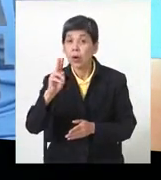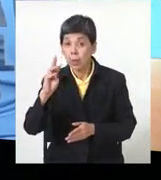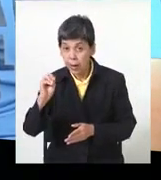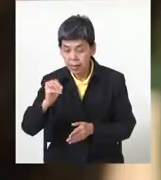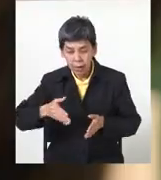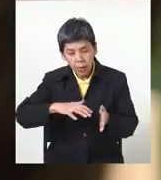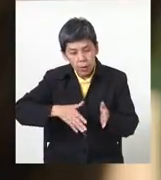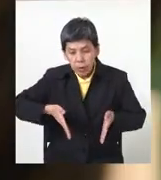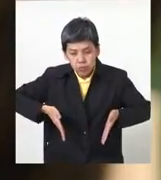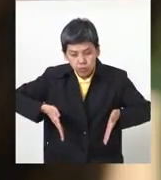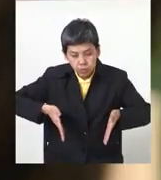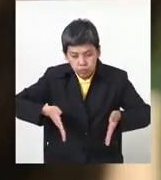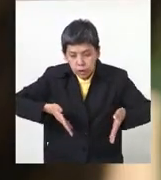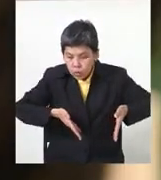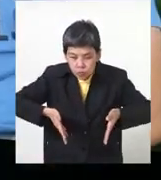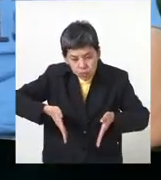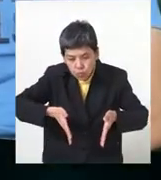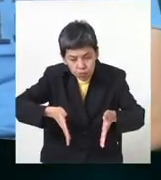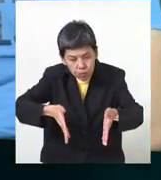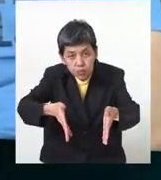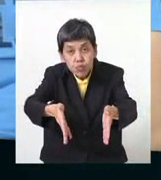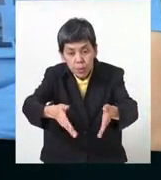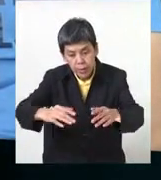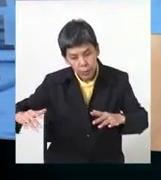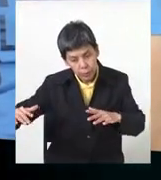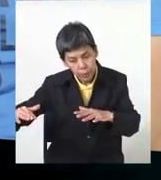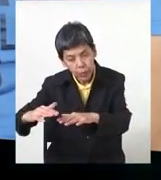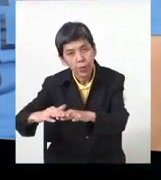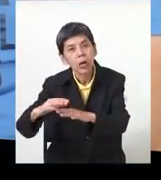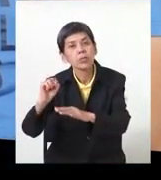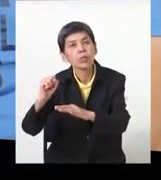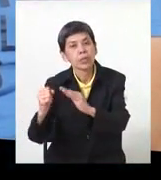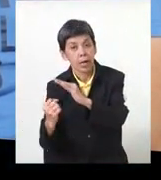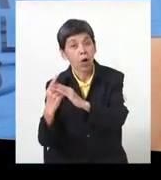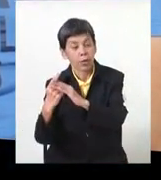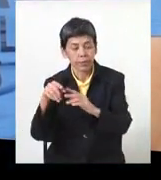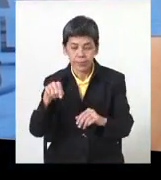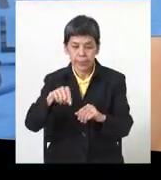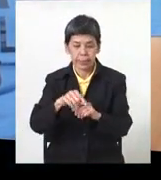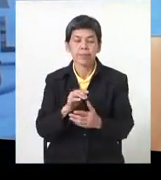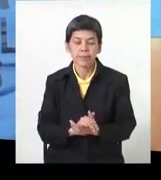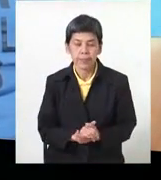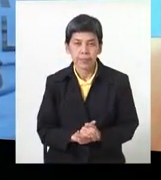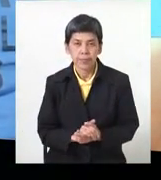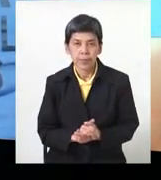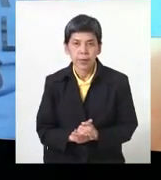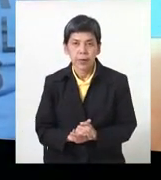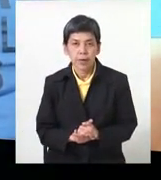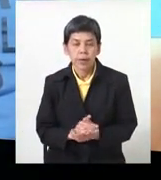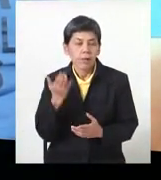กมครับคลองนี้ก็ขุดเป็นเส้นตรงนะฮะแม่น้ำท่าจีนก็จะเชื่อมระหว่างสมุทรสาครครับครับนะไปเชื่อมไปไป